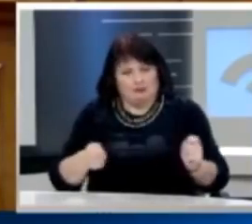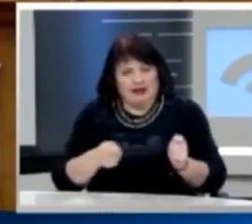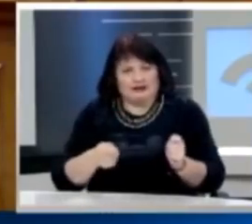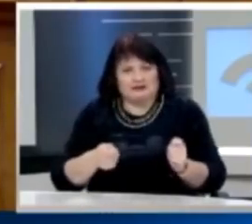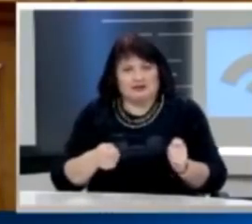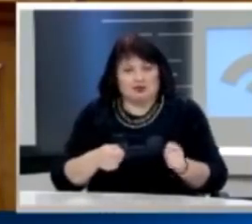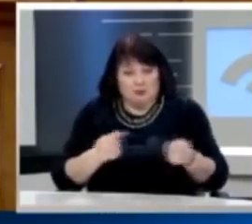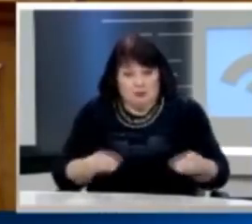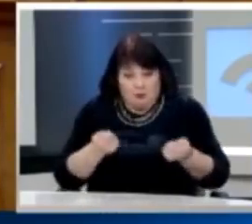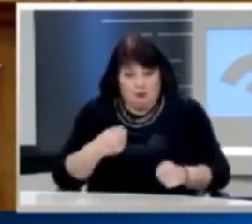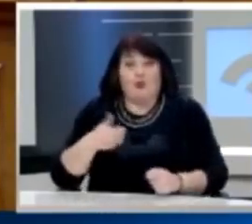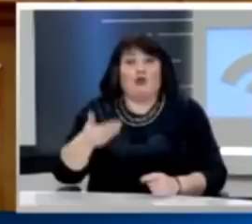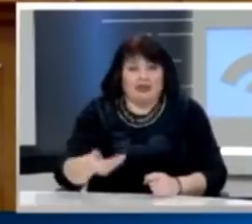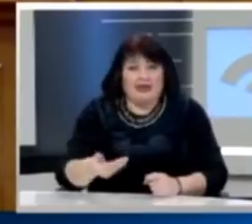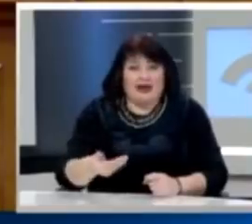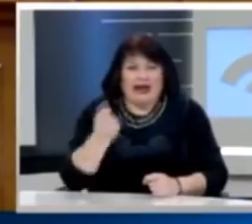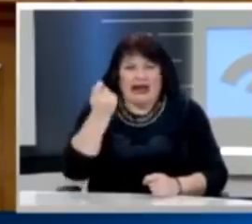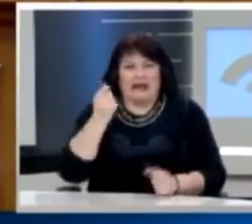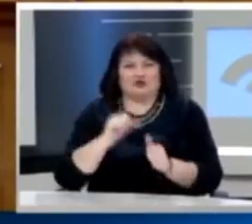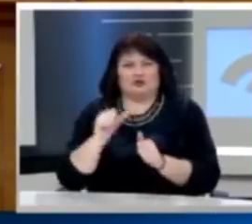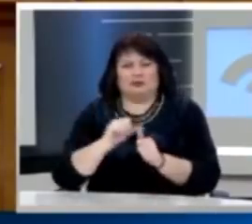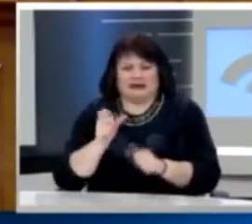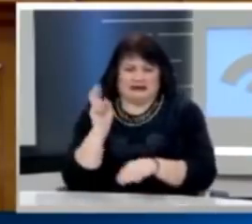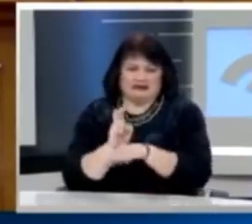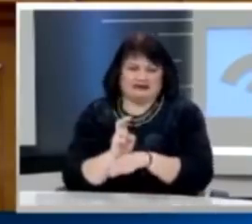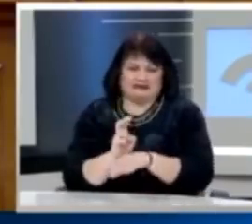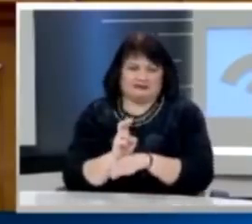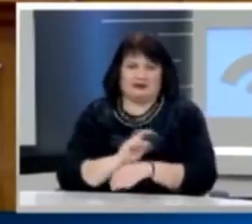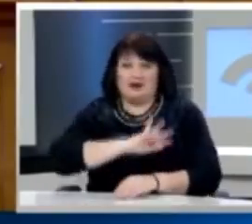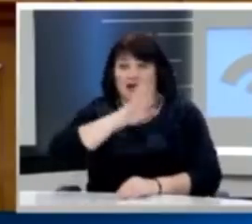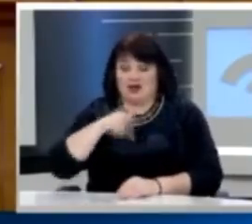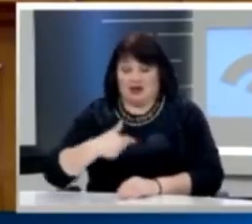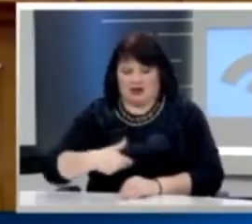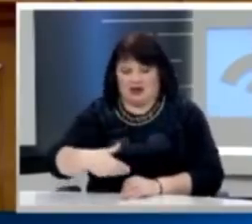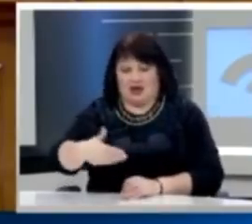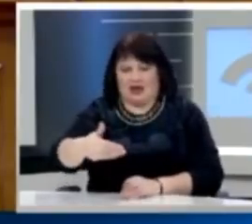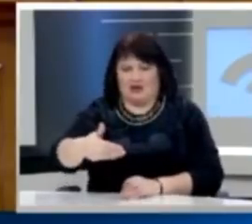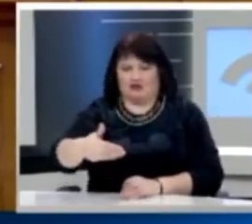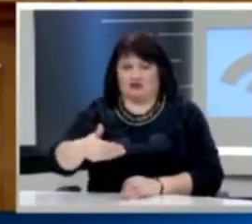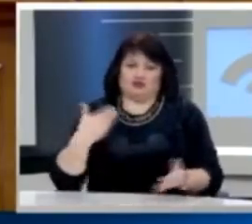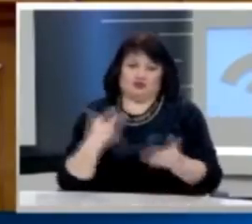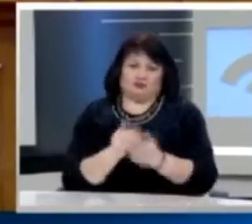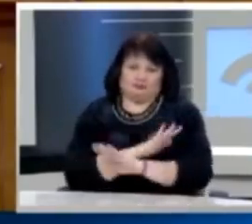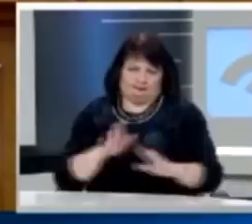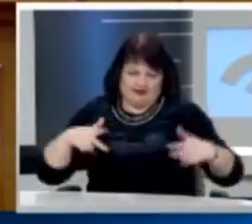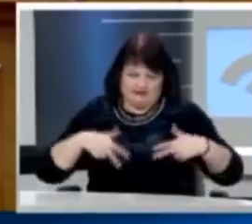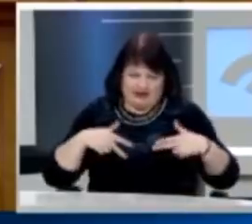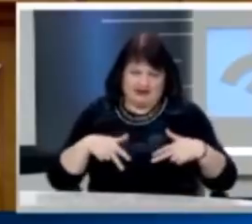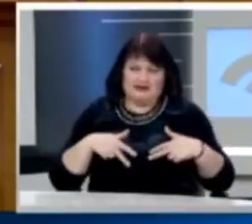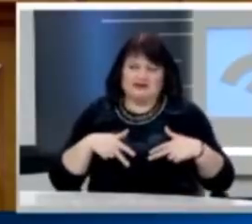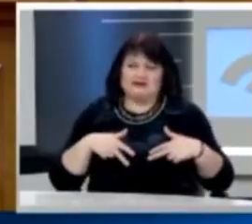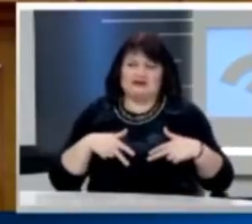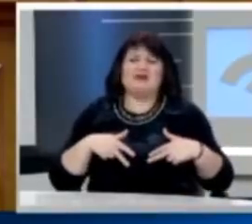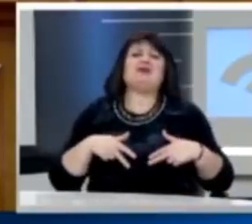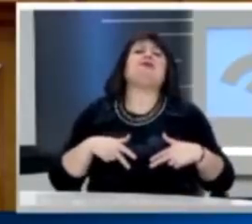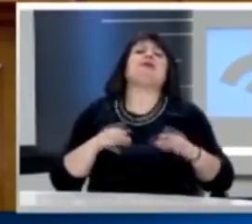μένουν να υλοποιηθούν στους λίγους μήνες που απομένουν ως το τέλος της κυβερνητικής θητείας σας, είναι έτσι κι αλλιώς